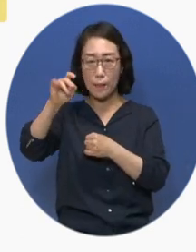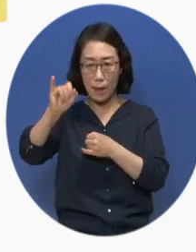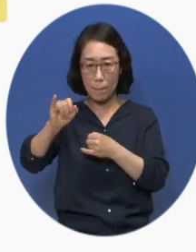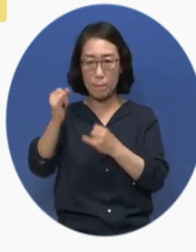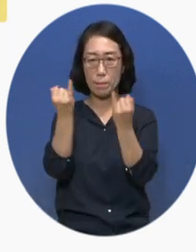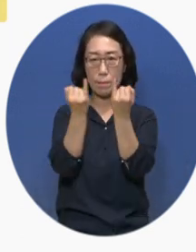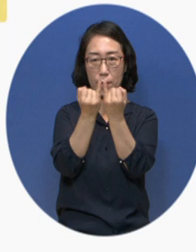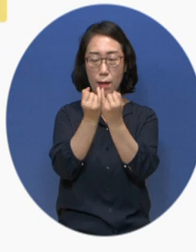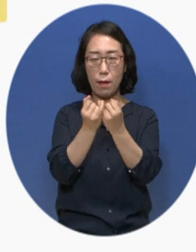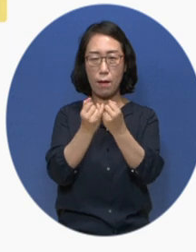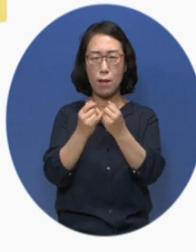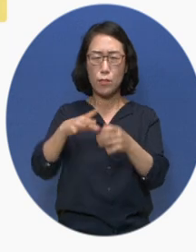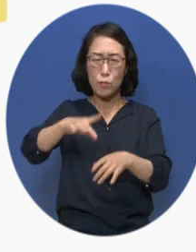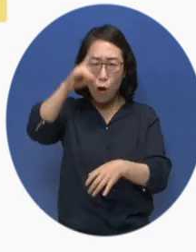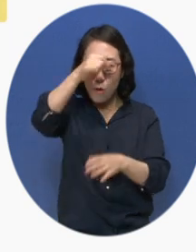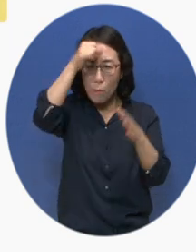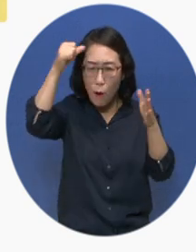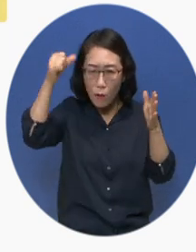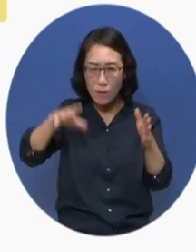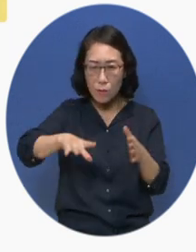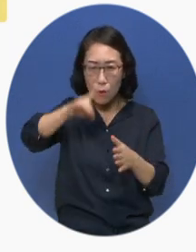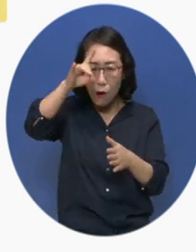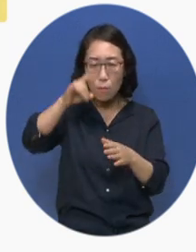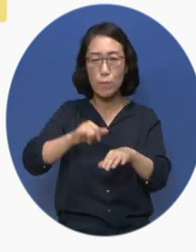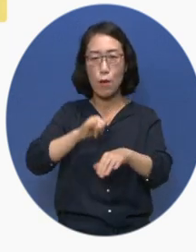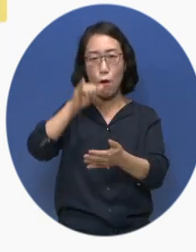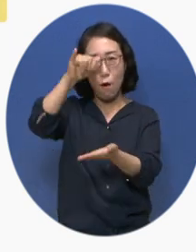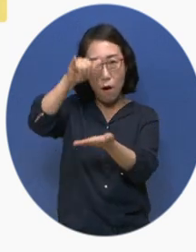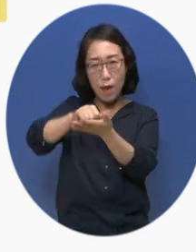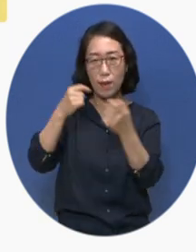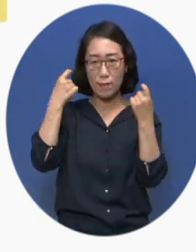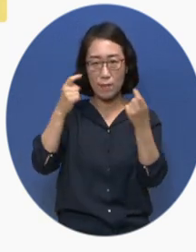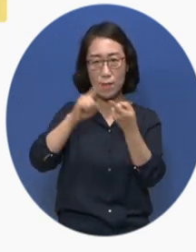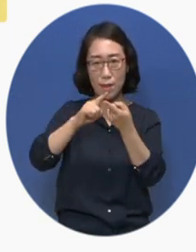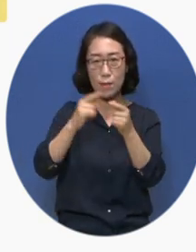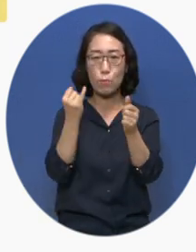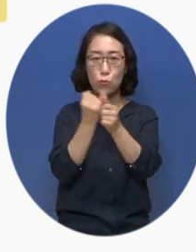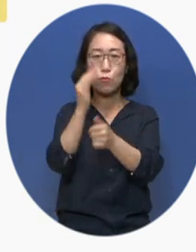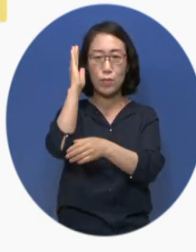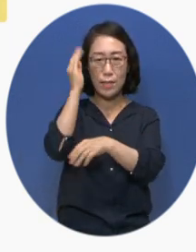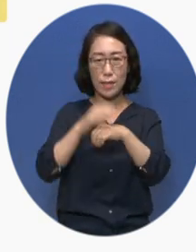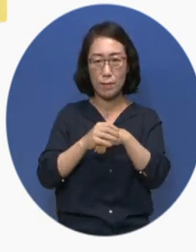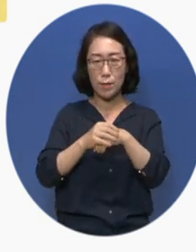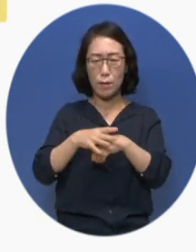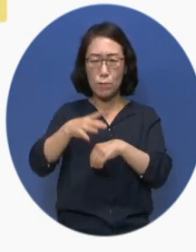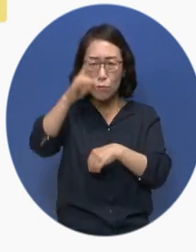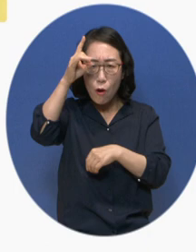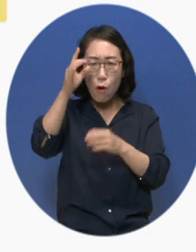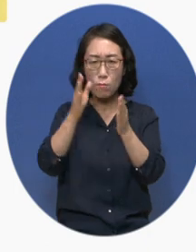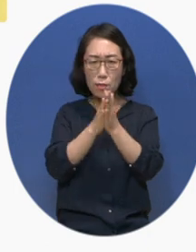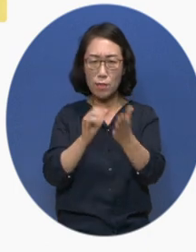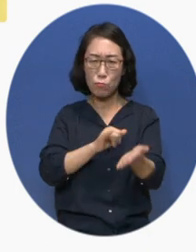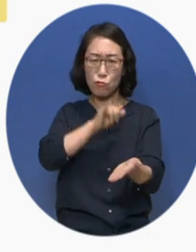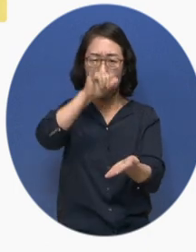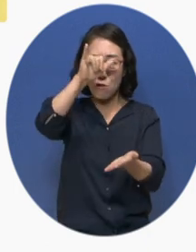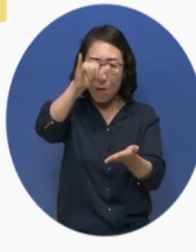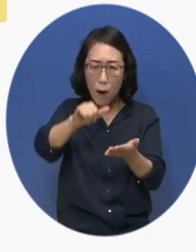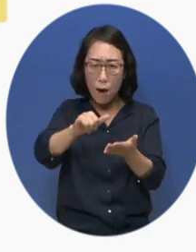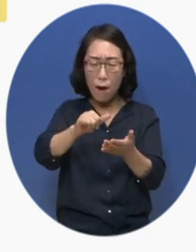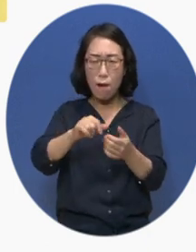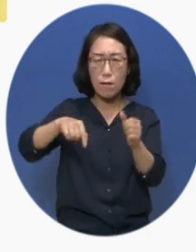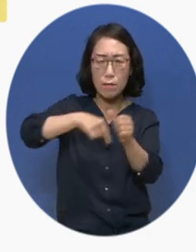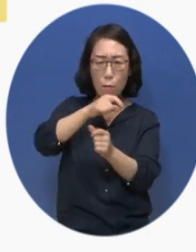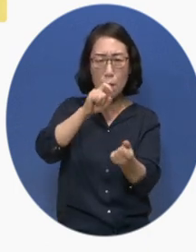난생 처음 해외여행을 떠난 부부의 여행 이야기를 담아냈는데요. 시작부터 꼬이는 특이한 부부의